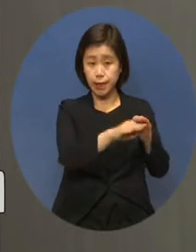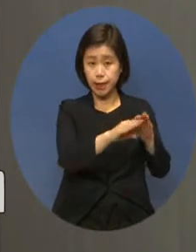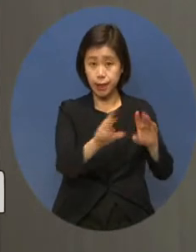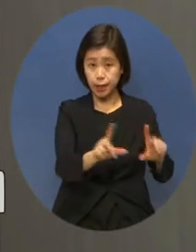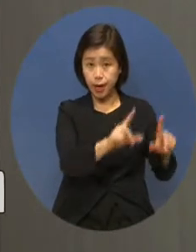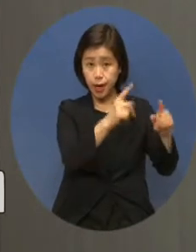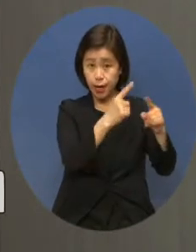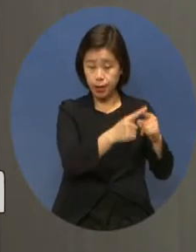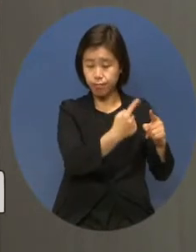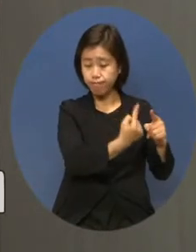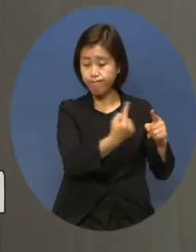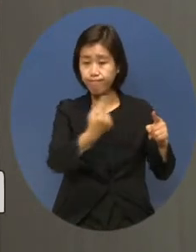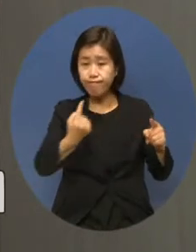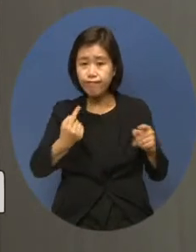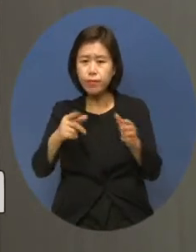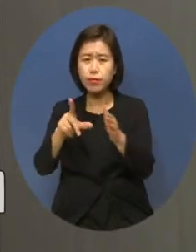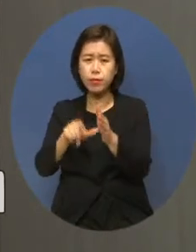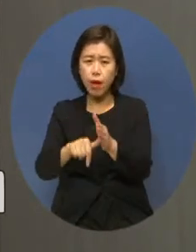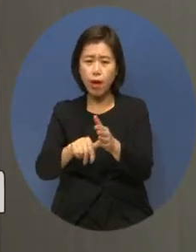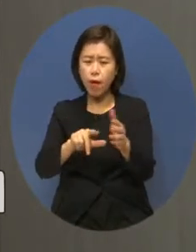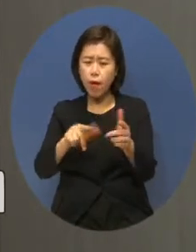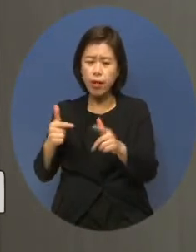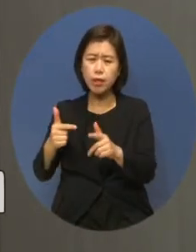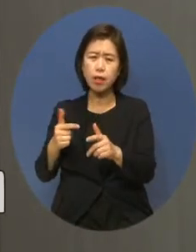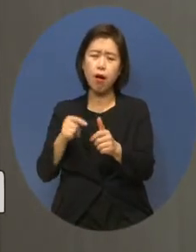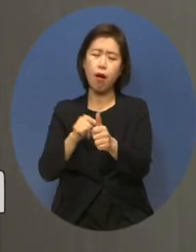물적인 지원 그리고 서비스 이런 것들이